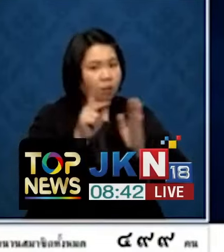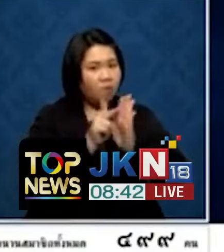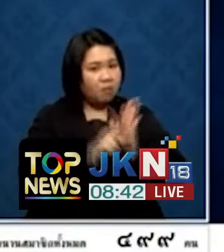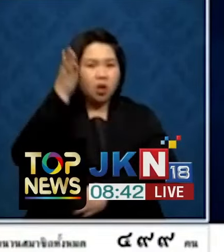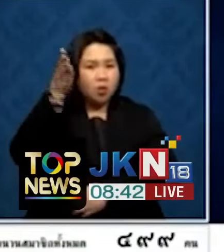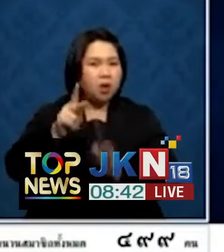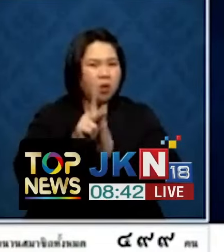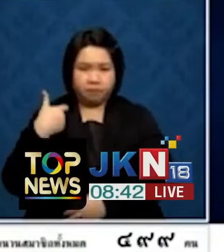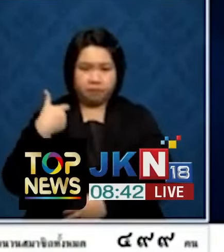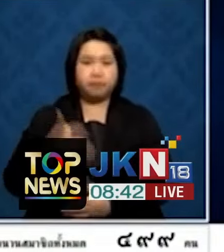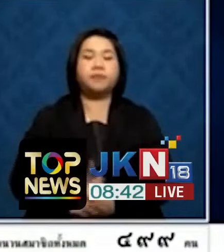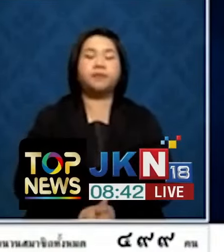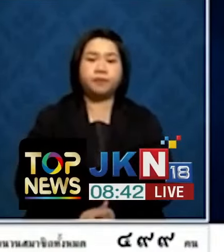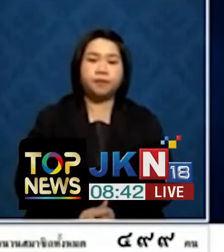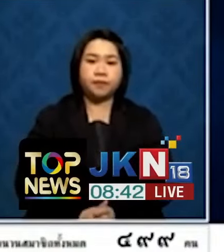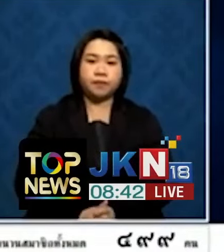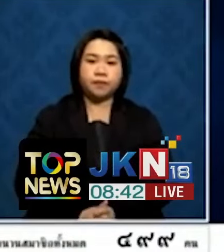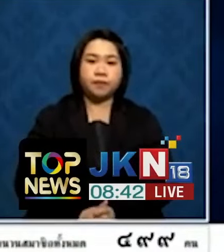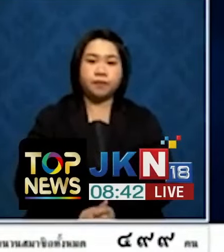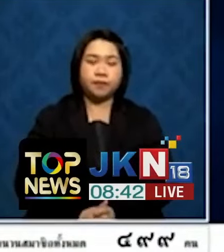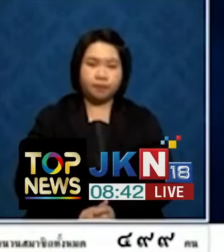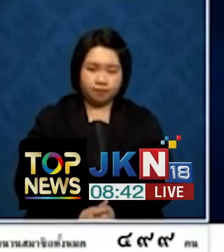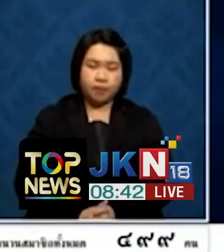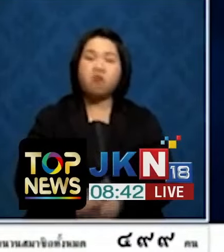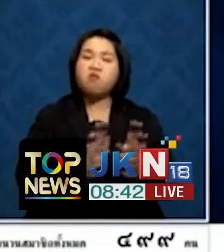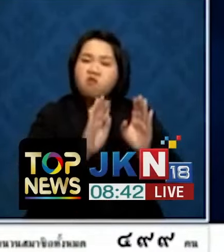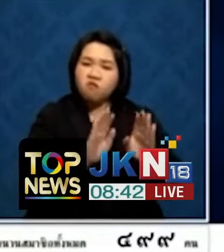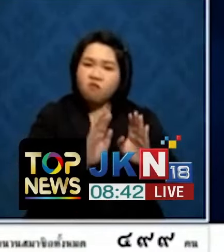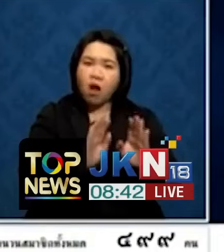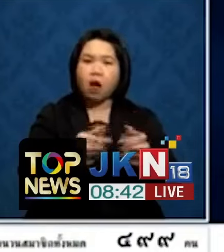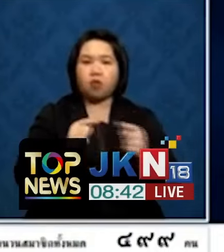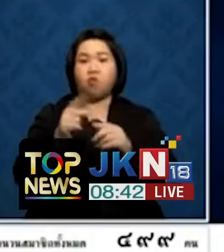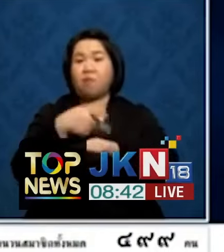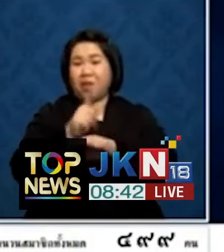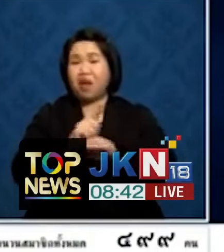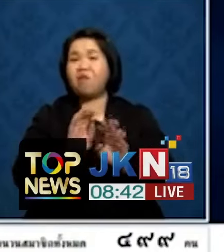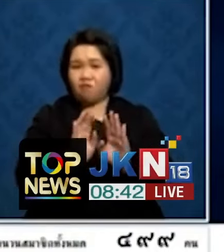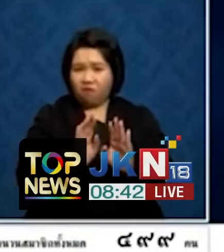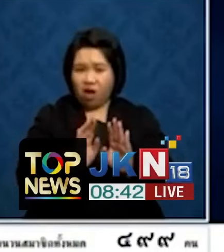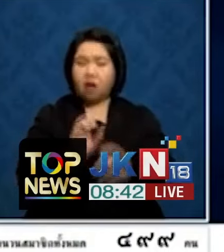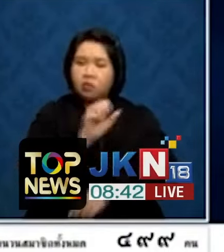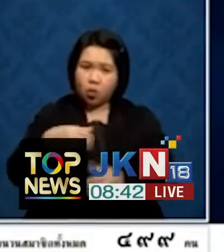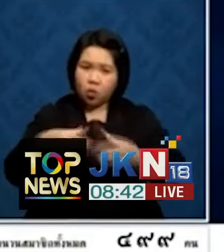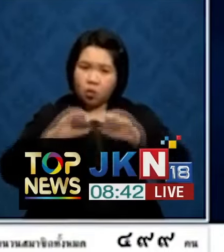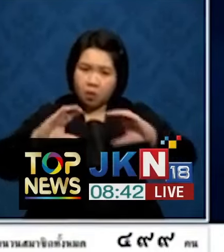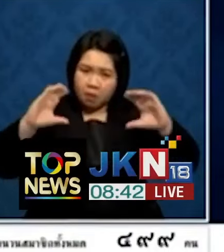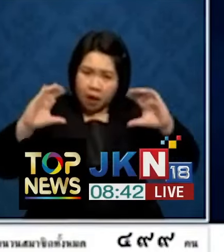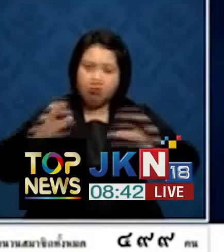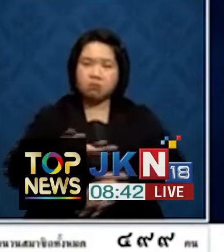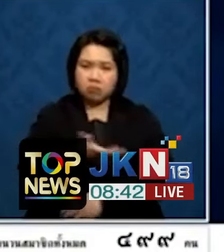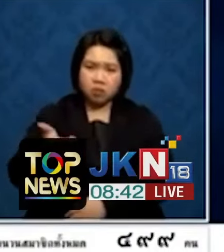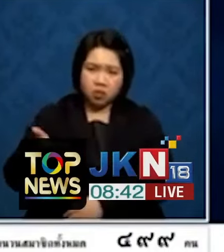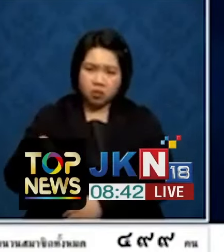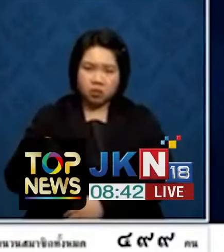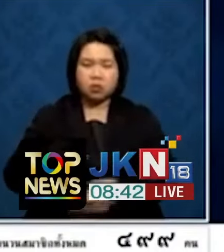พรรคร่วมรัฐบาลว่าท่านจะกลายมาเป็นผู้สมรู้ร่วมคิดในการทำผิดกฎหมายครั้งนี้ด้วยฉะนั้นก็